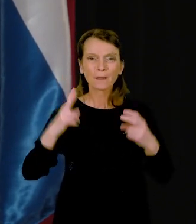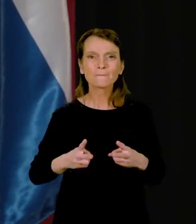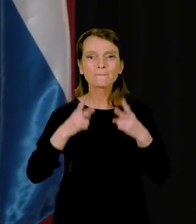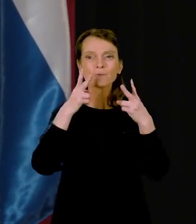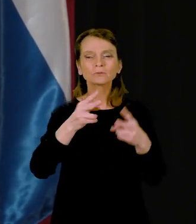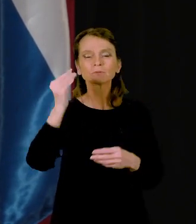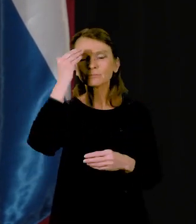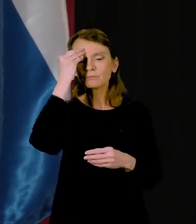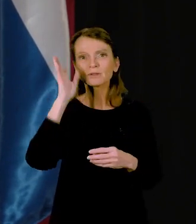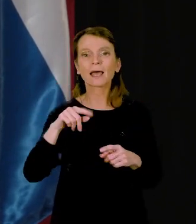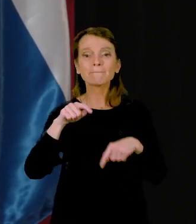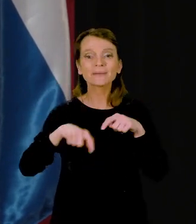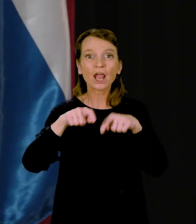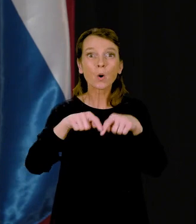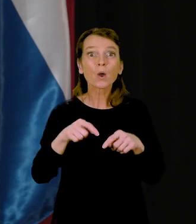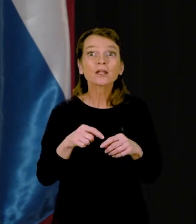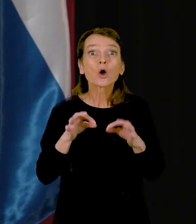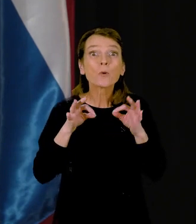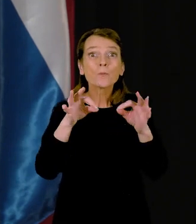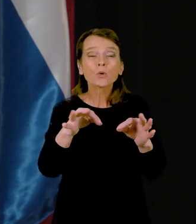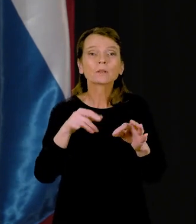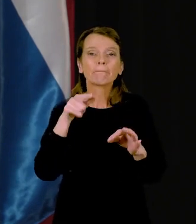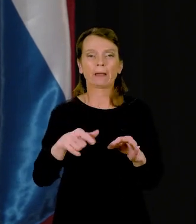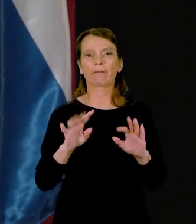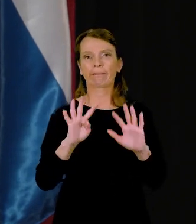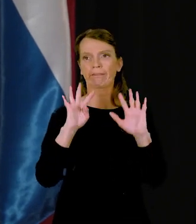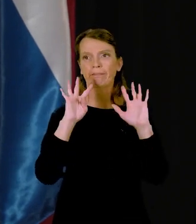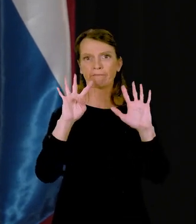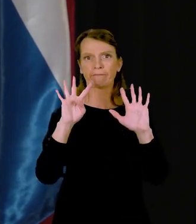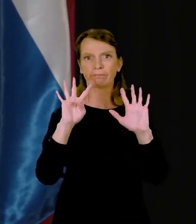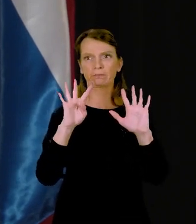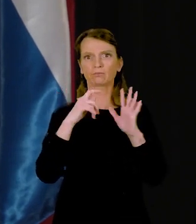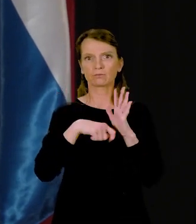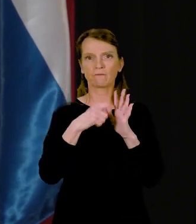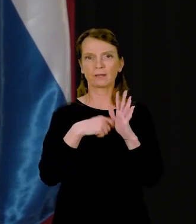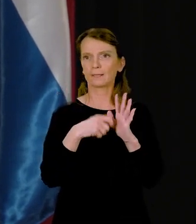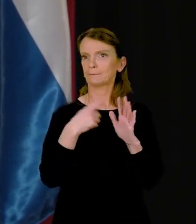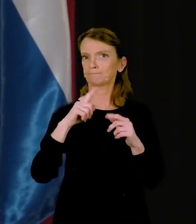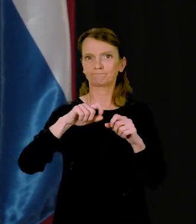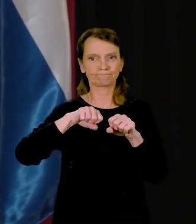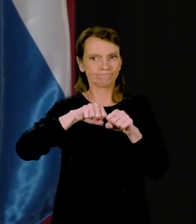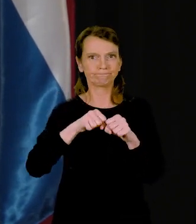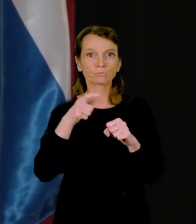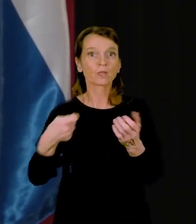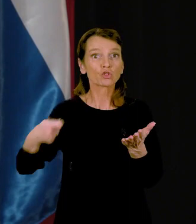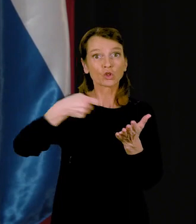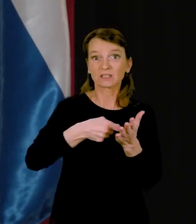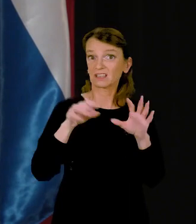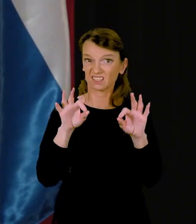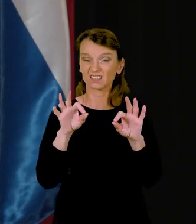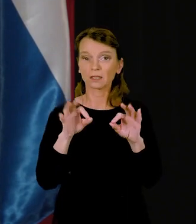pa nam jo je zagodla 9. No, z dodatkom 10. Epidemija